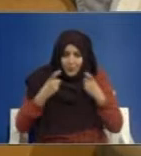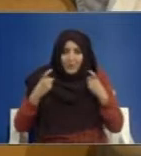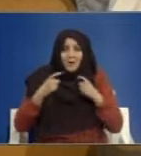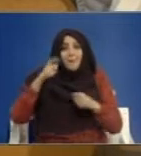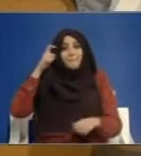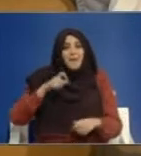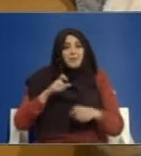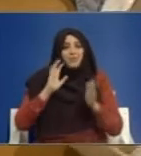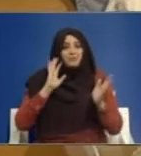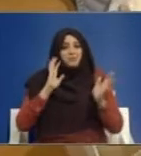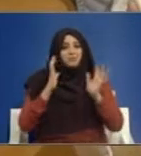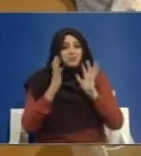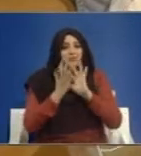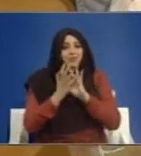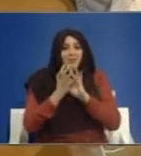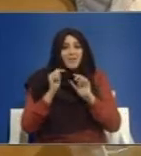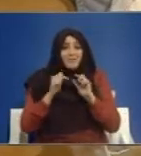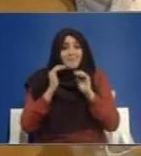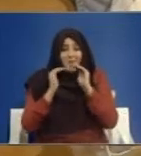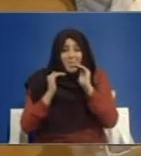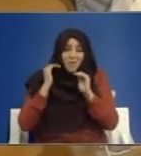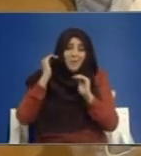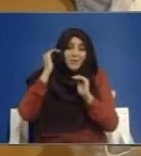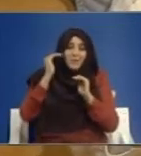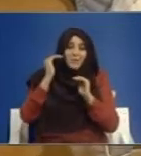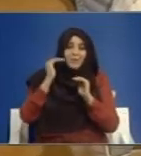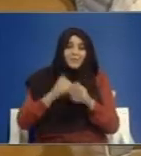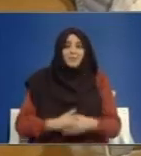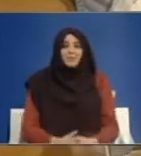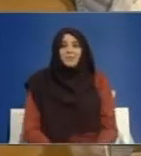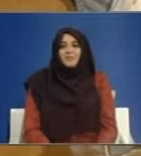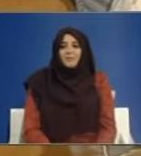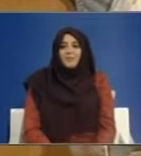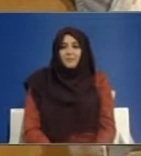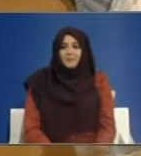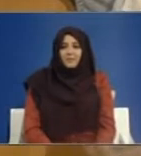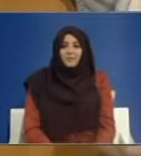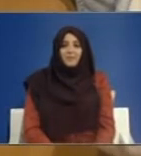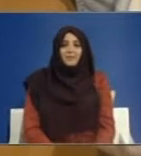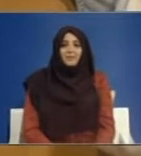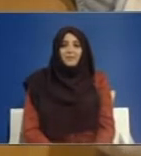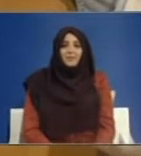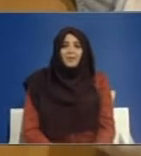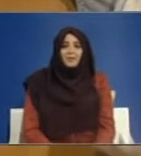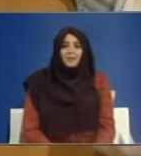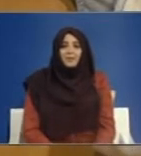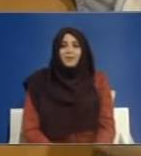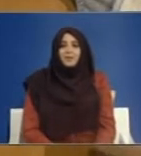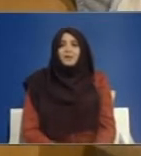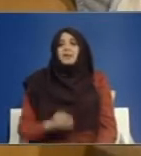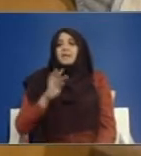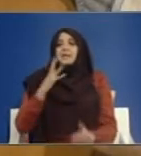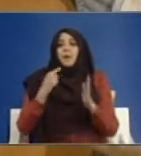الزمن ترويض يوصل إلى المرحلة التي كان يتكلم عليها سيد الشيخ من قبل. والأمر